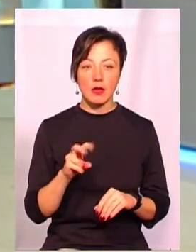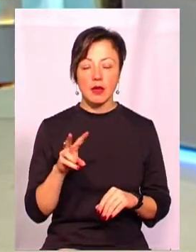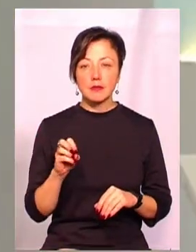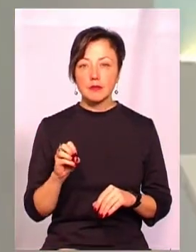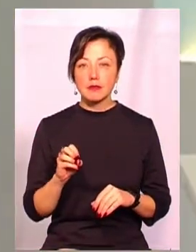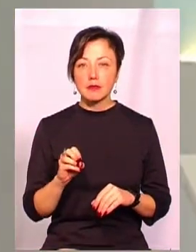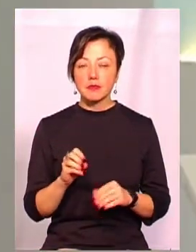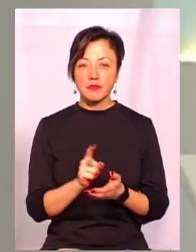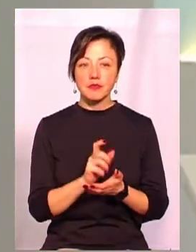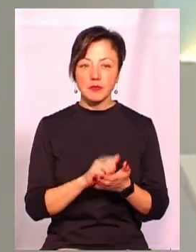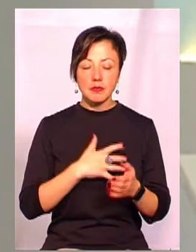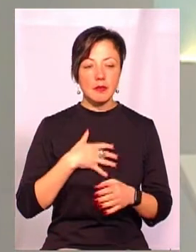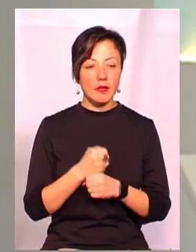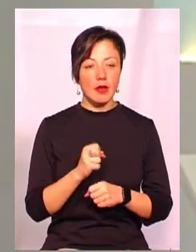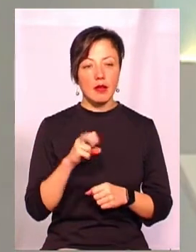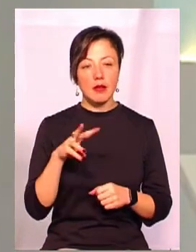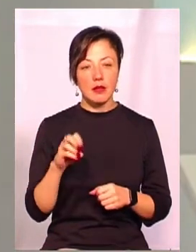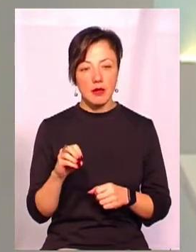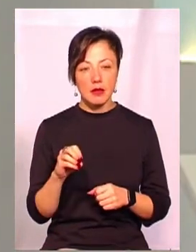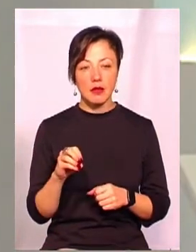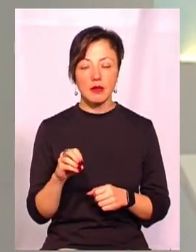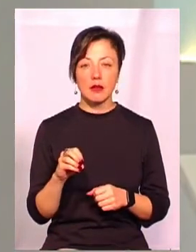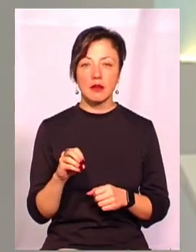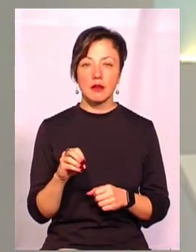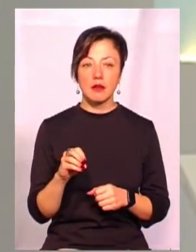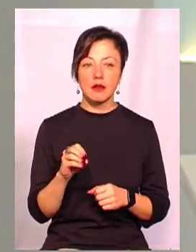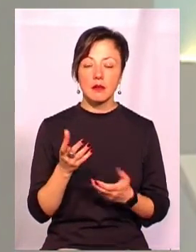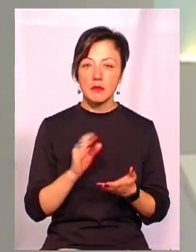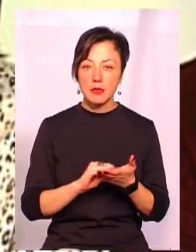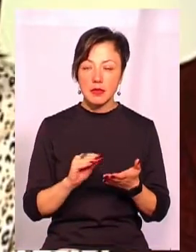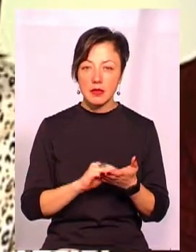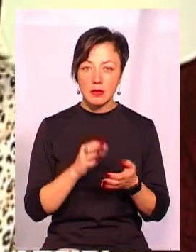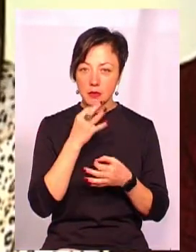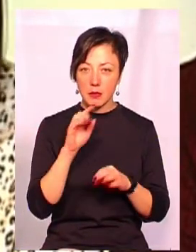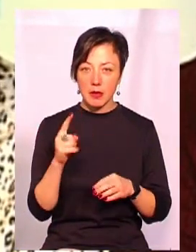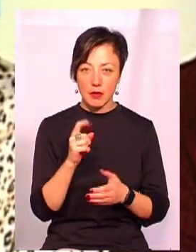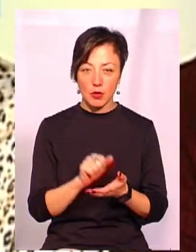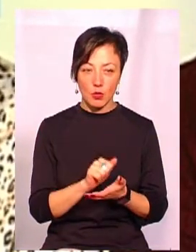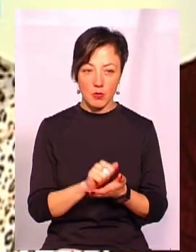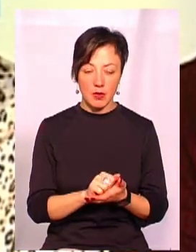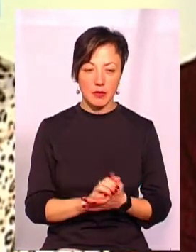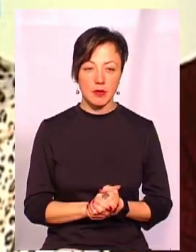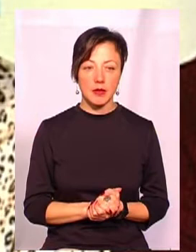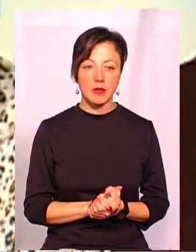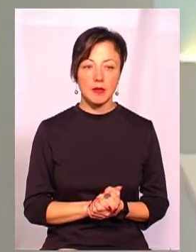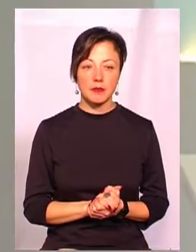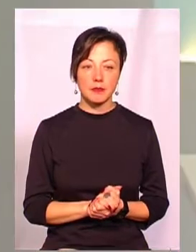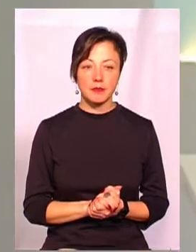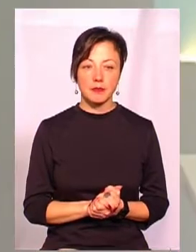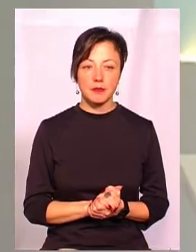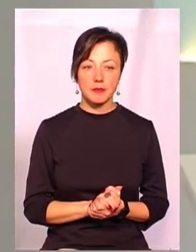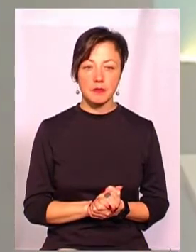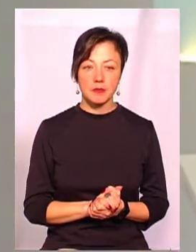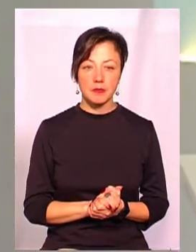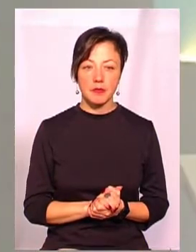б дисципліна. Да, але хоча б маломальський хоч писати хоч який-небудь первинний документ щоб